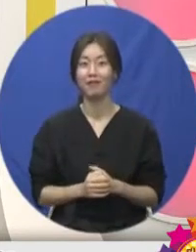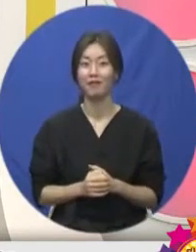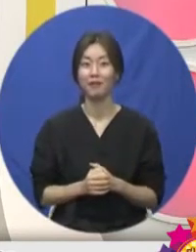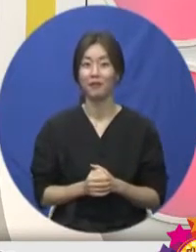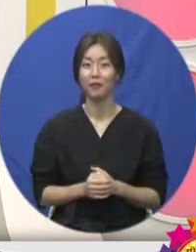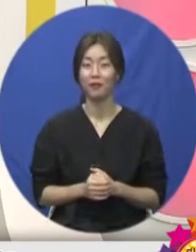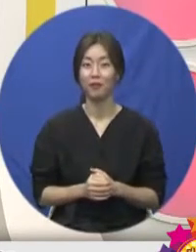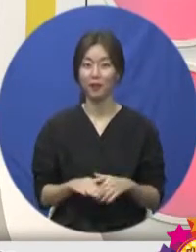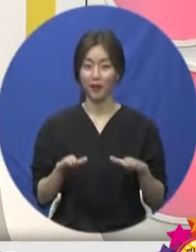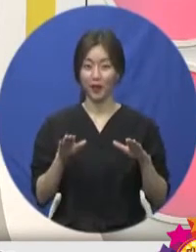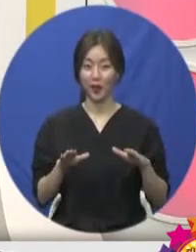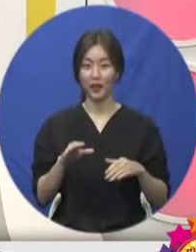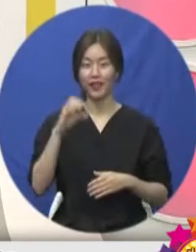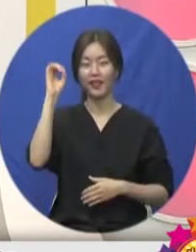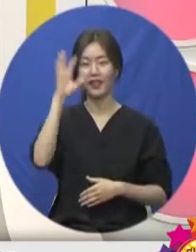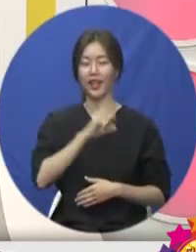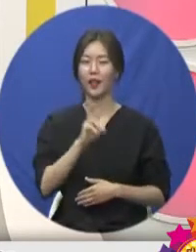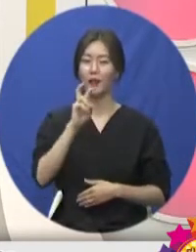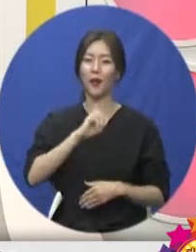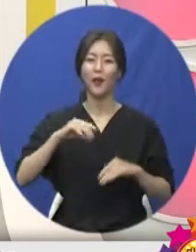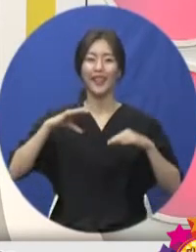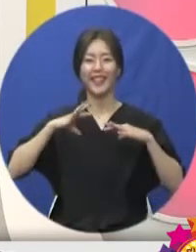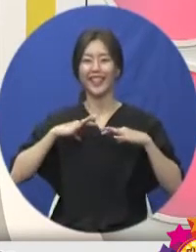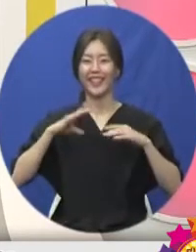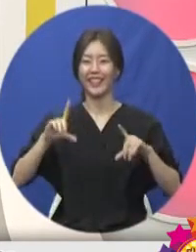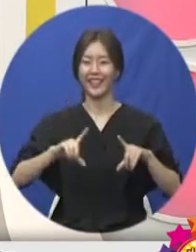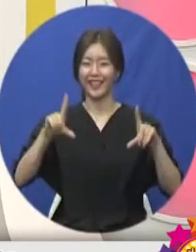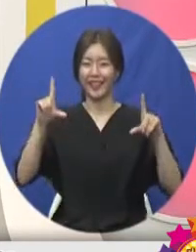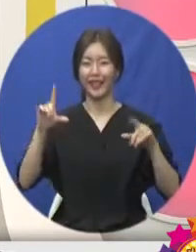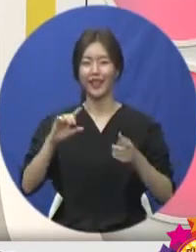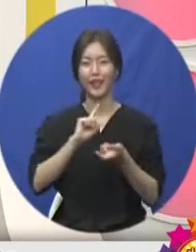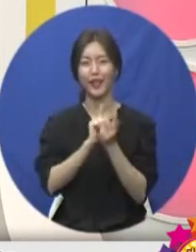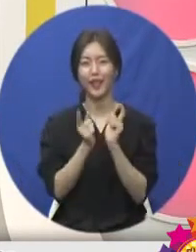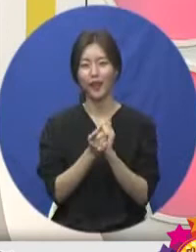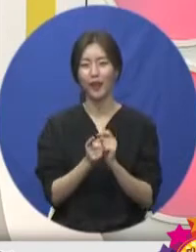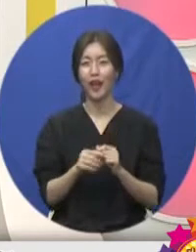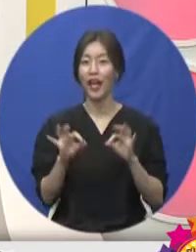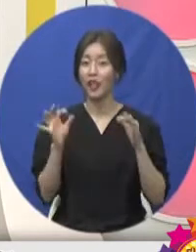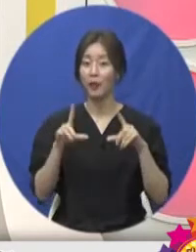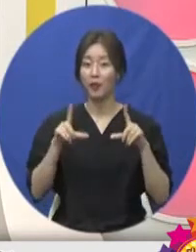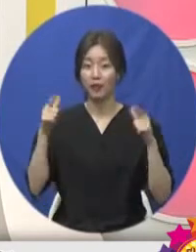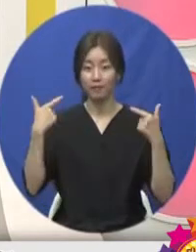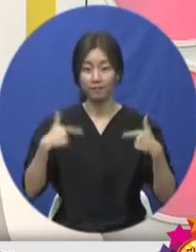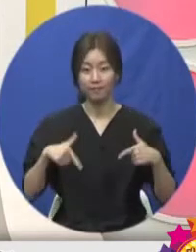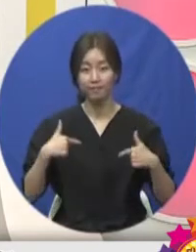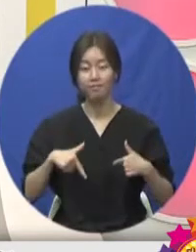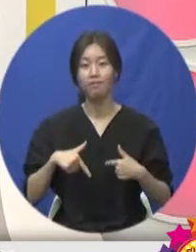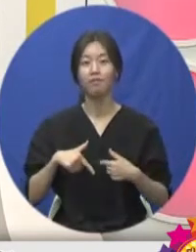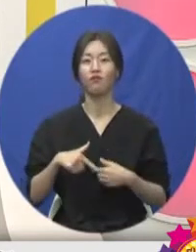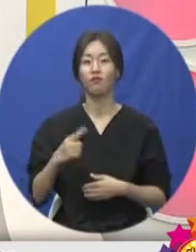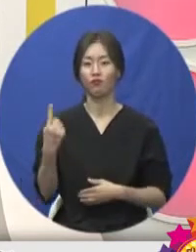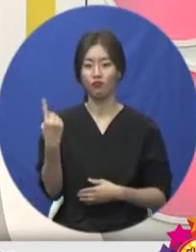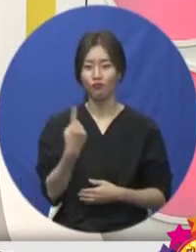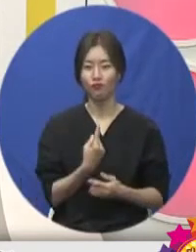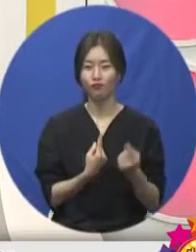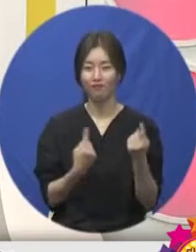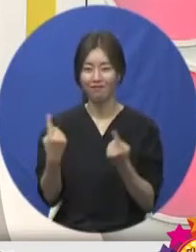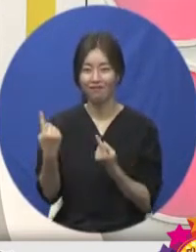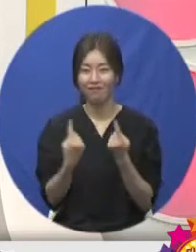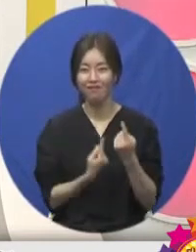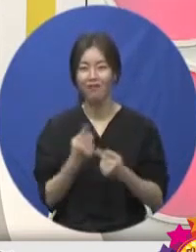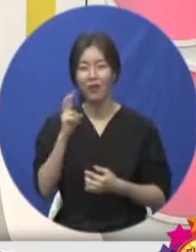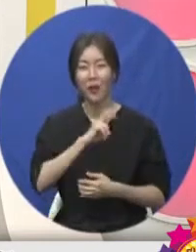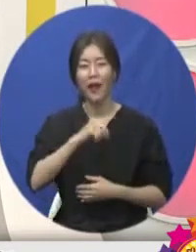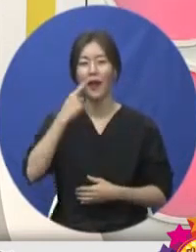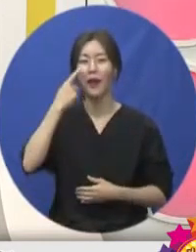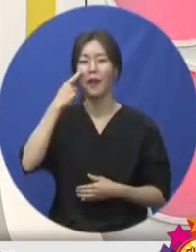예. 오늘은 그냥 노래자랑이로 했어요. 아 노래자랑으로. 네, 금요일 날은 예, 나와서 한 사람씩 해보라고 그래요. 한